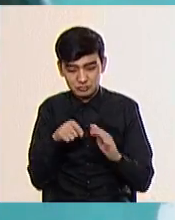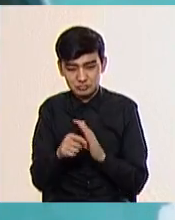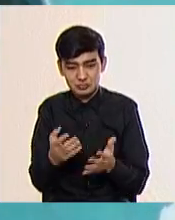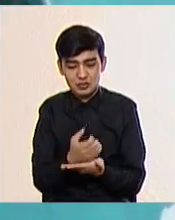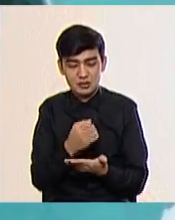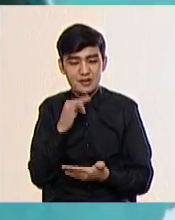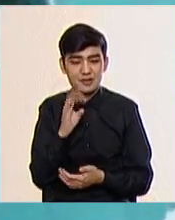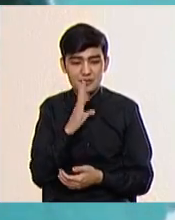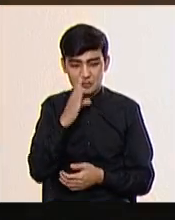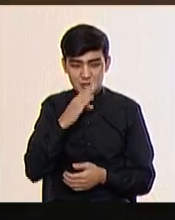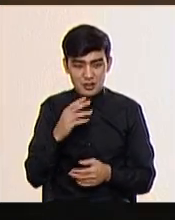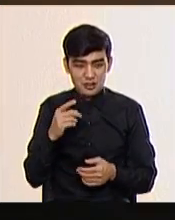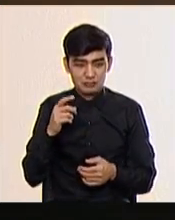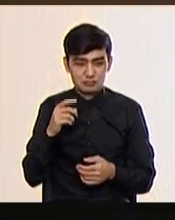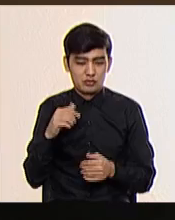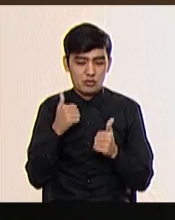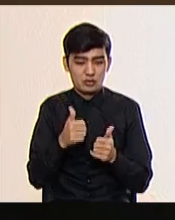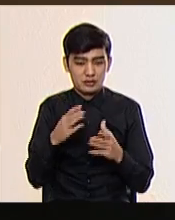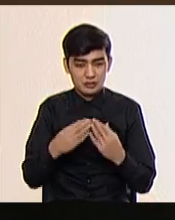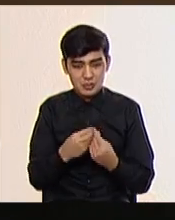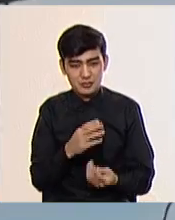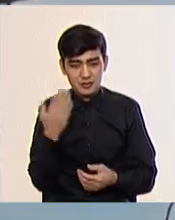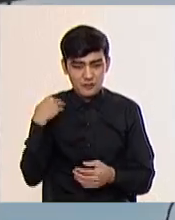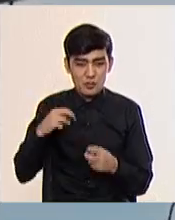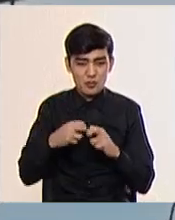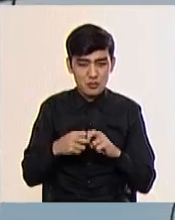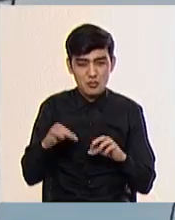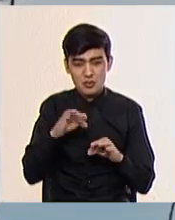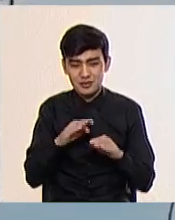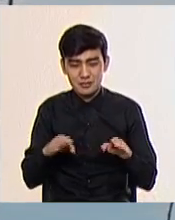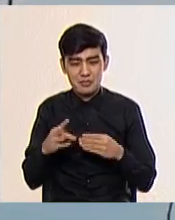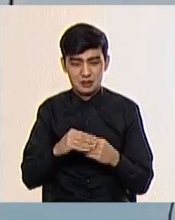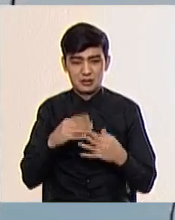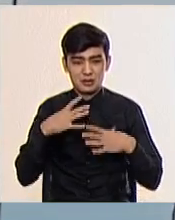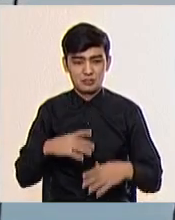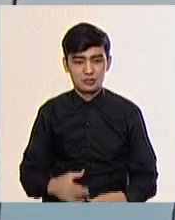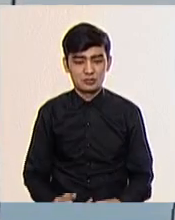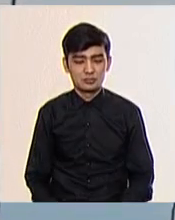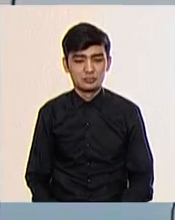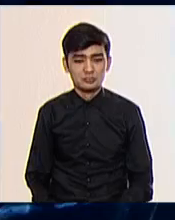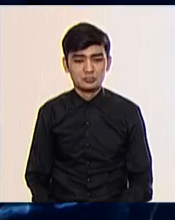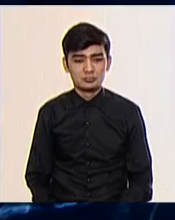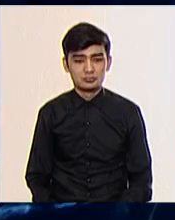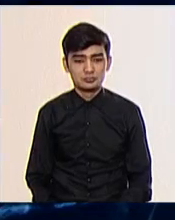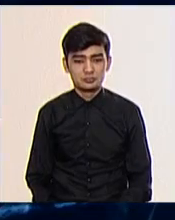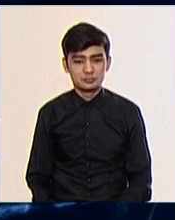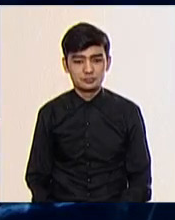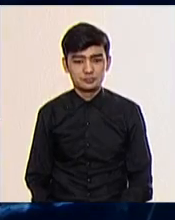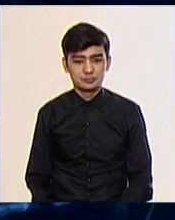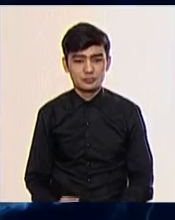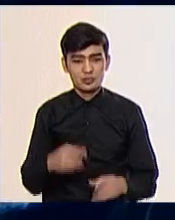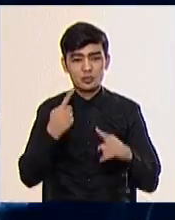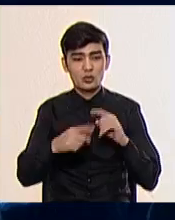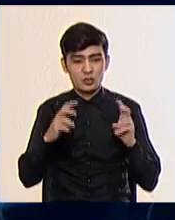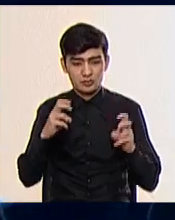родителях известно лишь то, что семья благополучная и прежде никаких проблем с детьми не было. другим